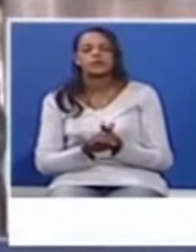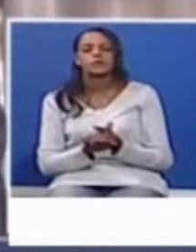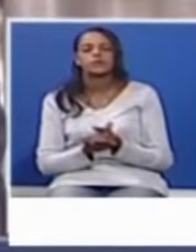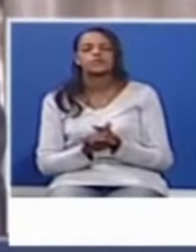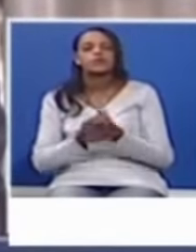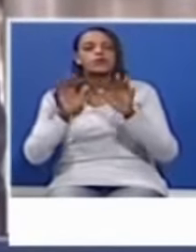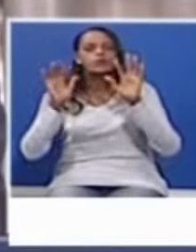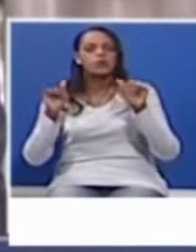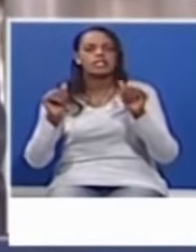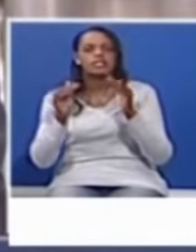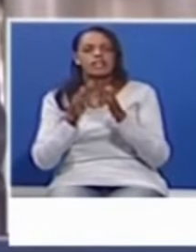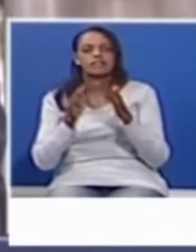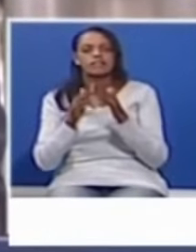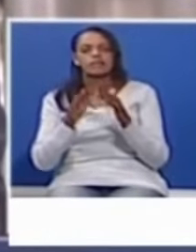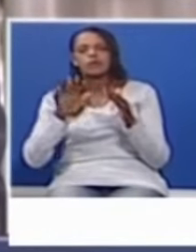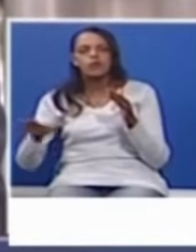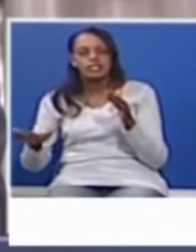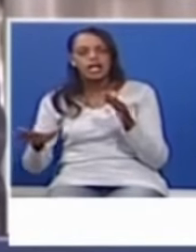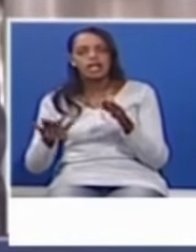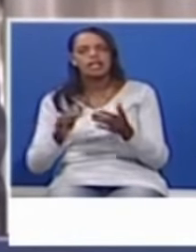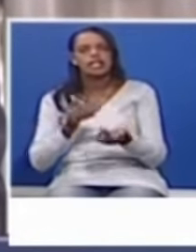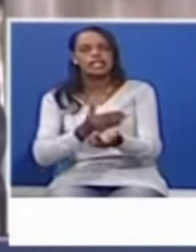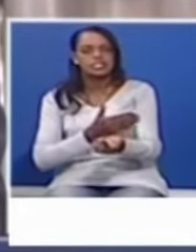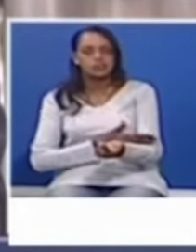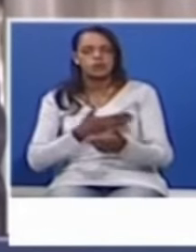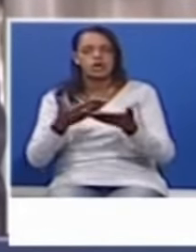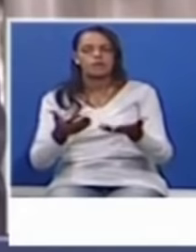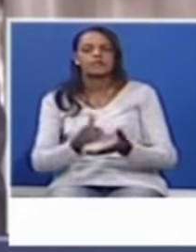ዝኾነት ዓዲ ጤሳ ቅድሚ ምዕዳላ